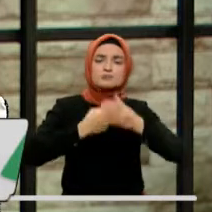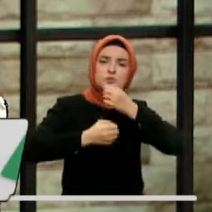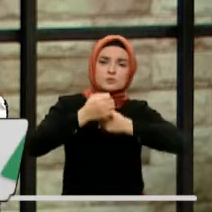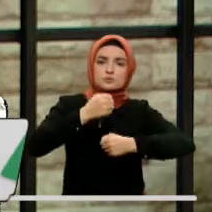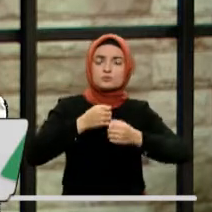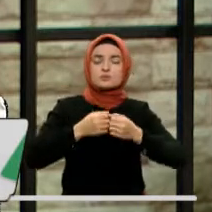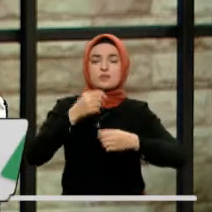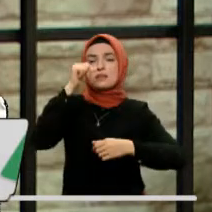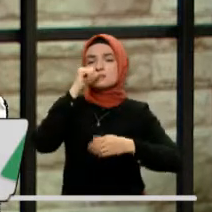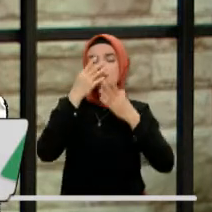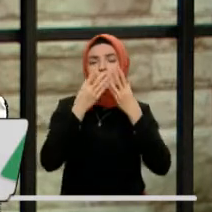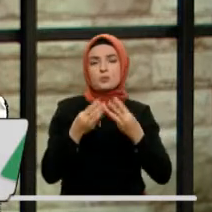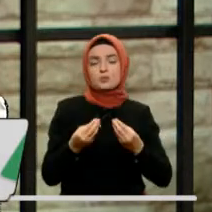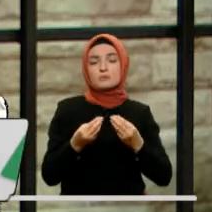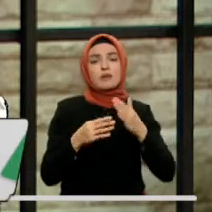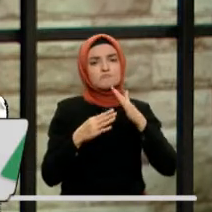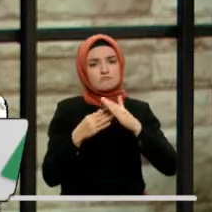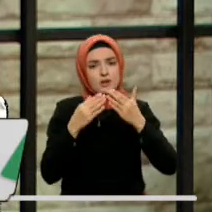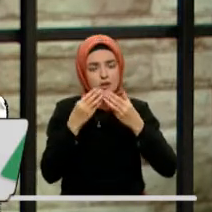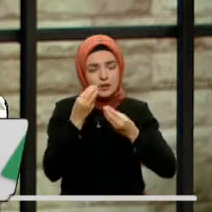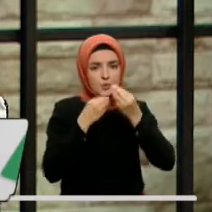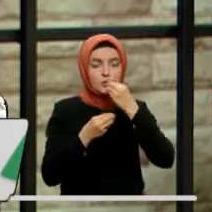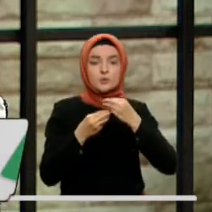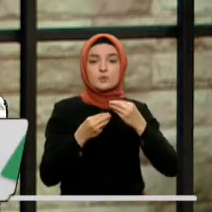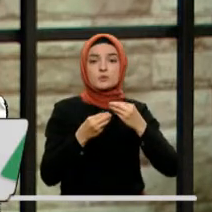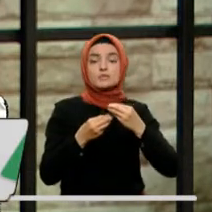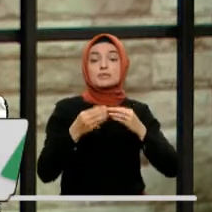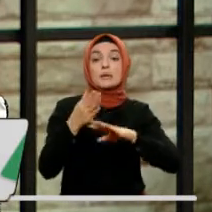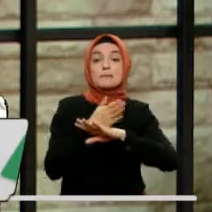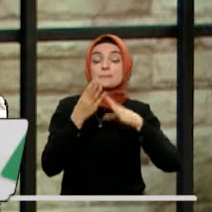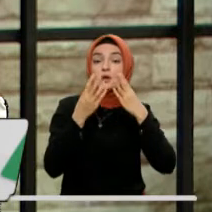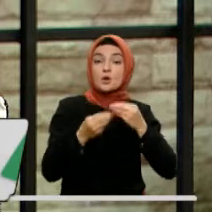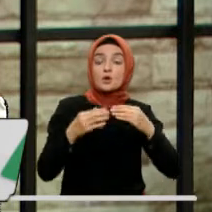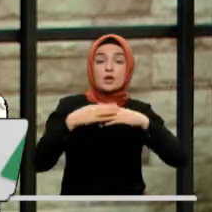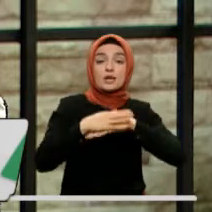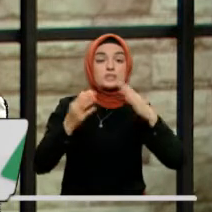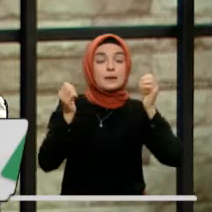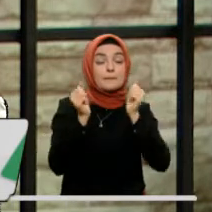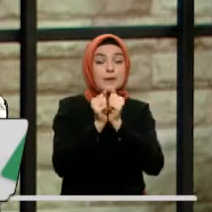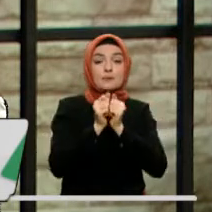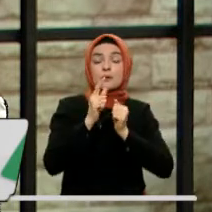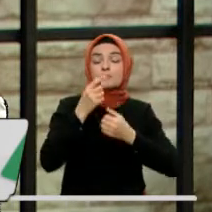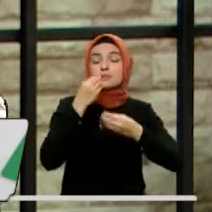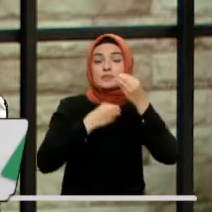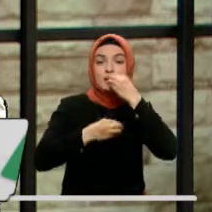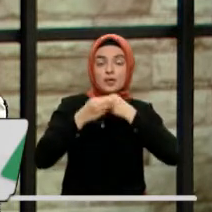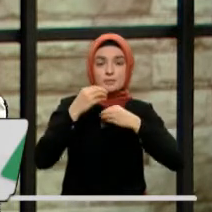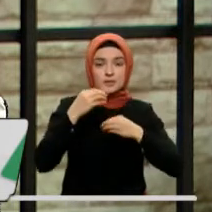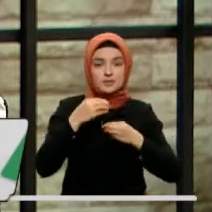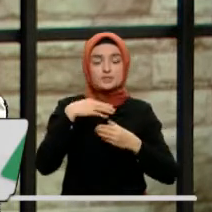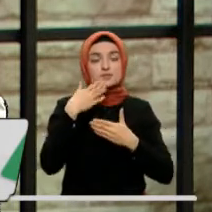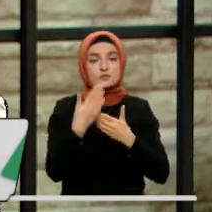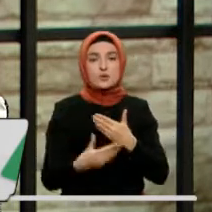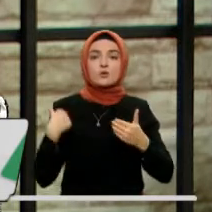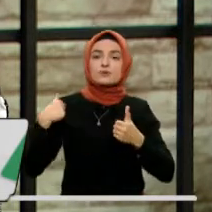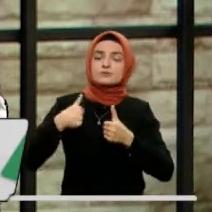geçiş yapılabilir. Yine ara öğünde meyveleri olur. Daha sonrasında akşam hep beraber evde güzel bir ana yemek yenir. Sonra tekrar